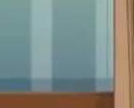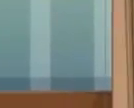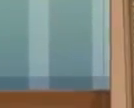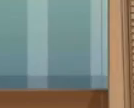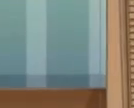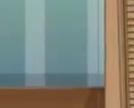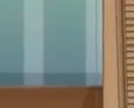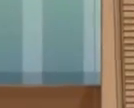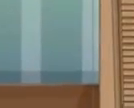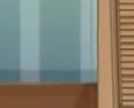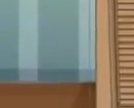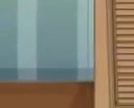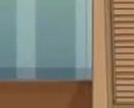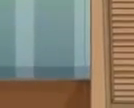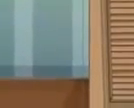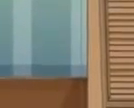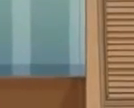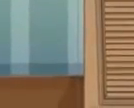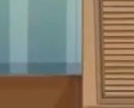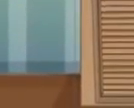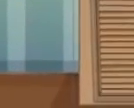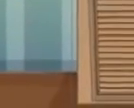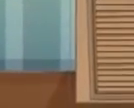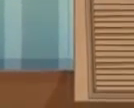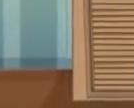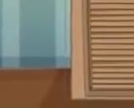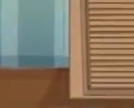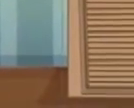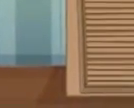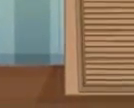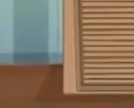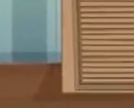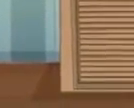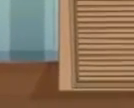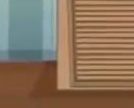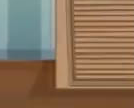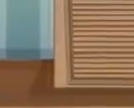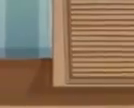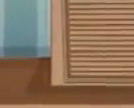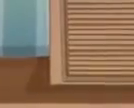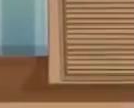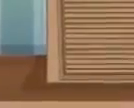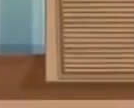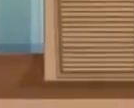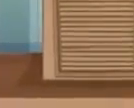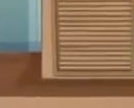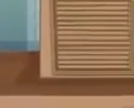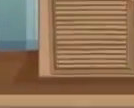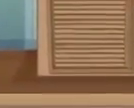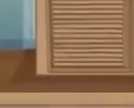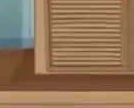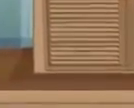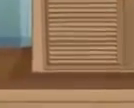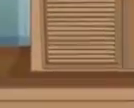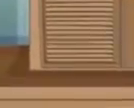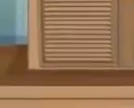қылады. Йоман шифокор, табиғи бемарге манасызге пархез, унге амал қылин, дейді. Яхши шифокор эсе муаммаге максимал ечим топшке